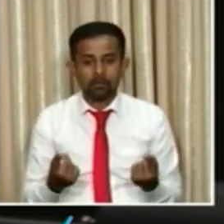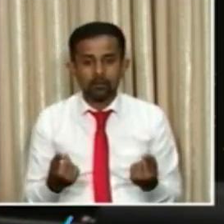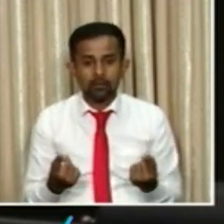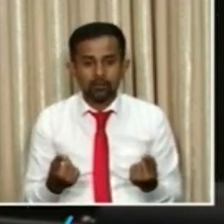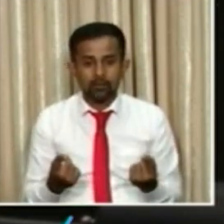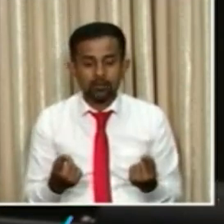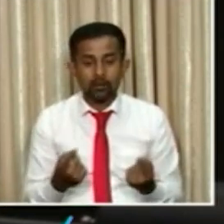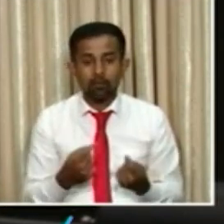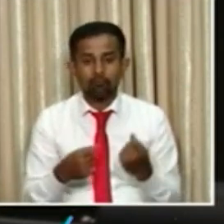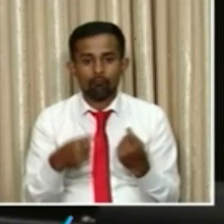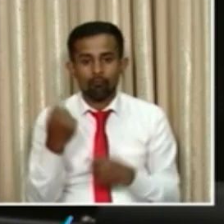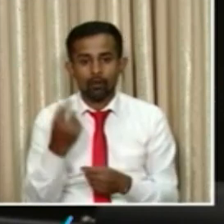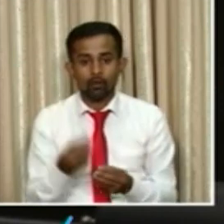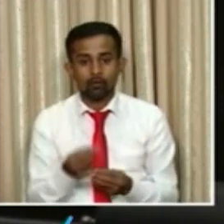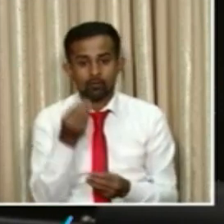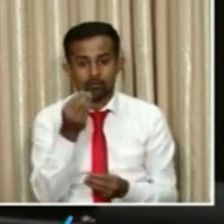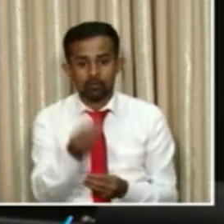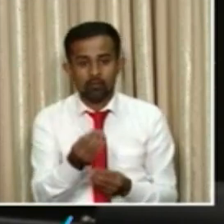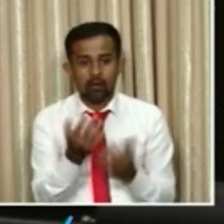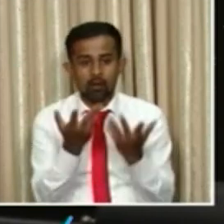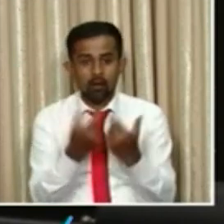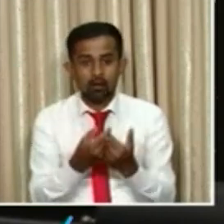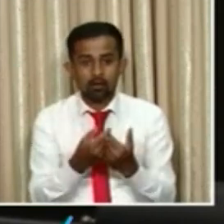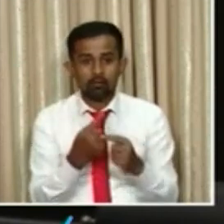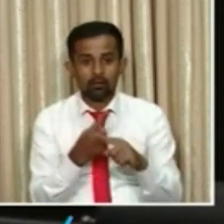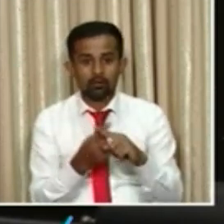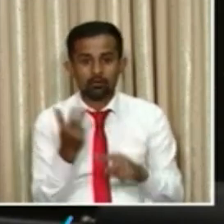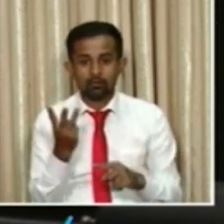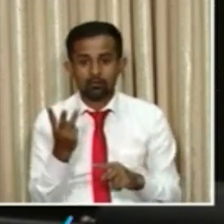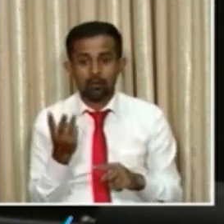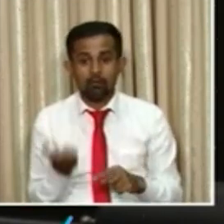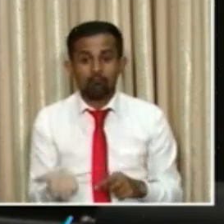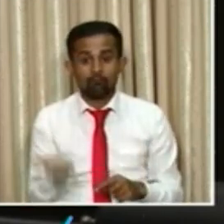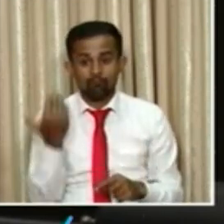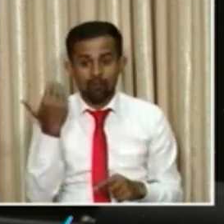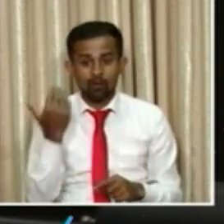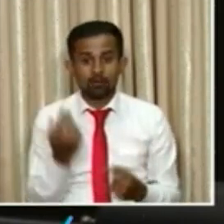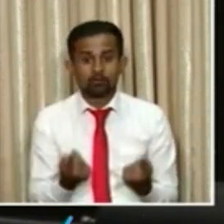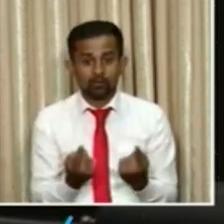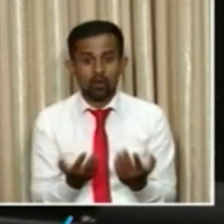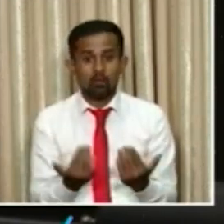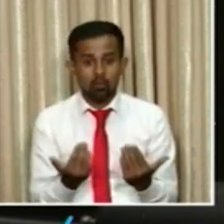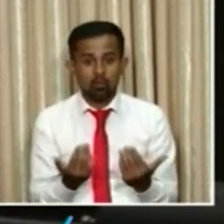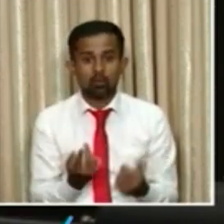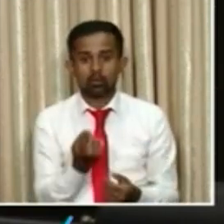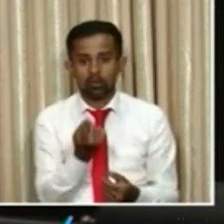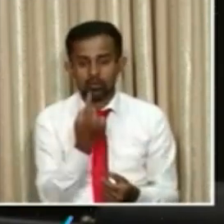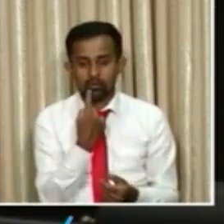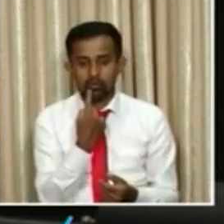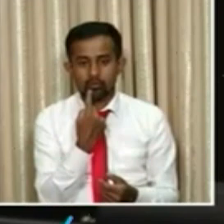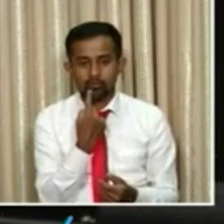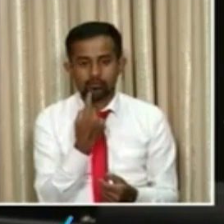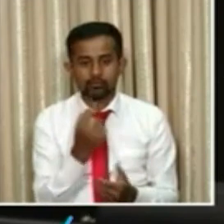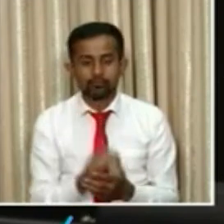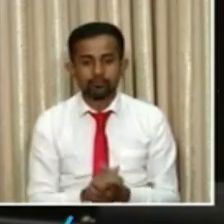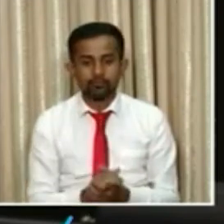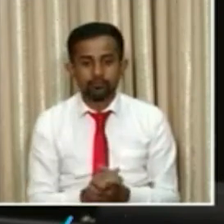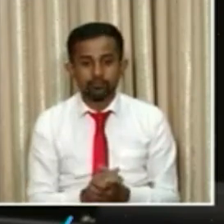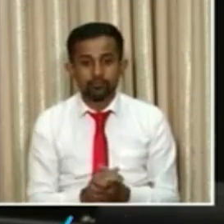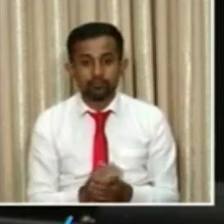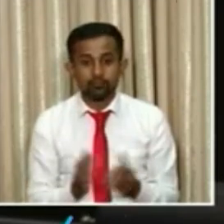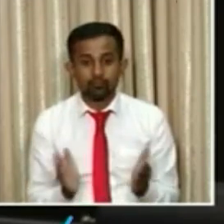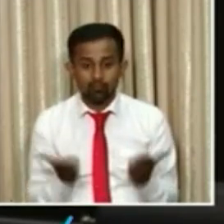භාණ්ඩාගාර වෙන්දේසියට ඉදිරිපත් කරපු ප්‍රමාණයට වඩා 3 ගුණයකට වඩා වැඩි ප්‍රමාණයක ඉල්ලුමක් ලැබිලා තියෙනවා. ඒතකොට ගරු කතානායකතුමනි මේ